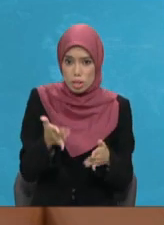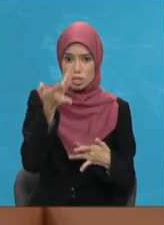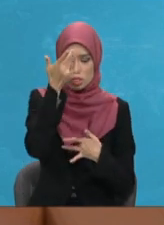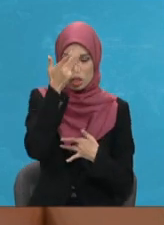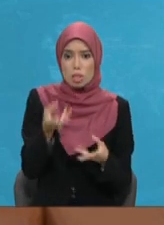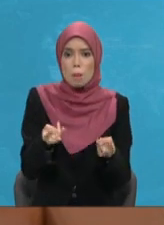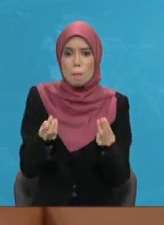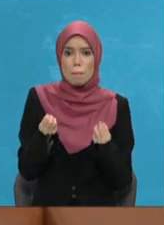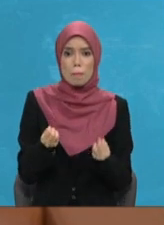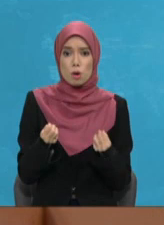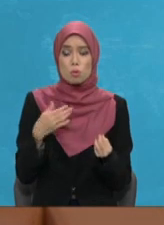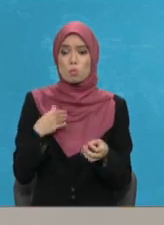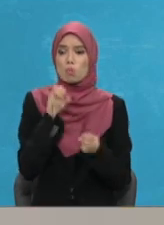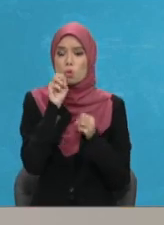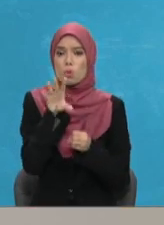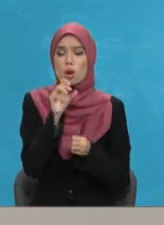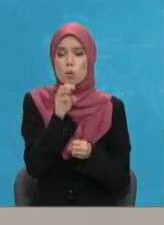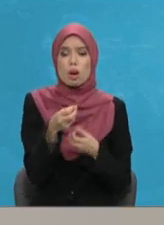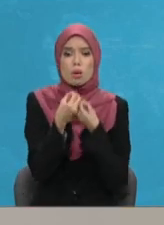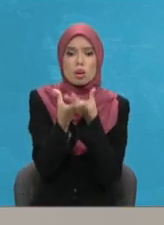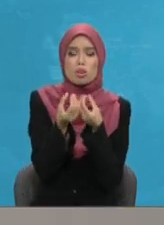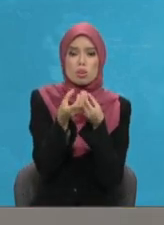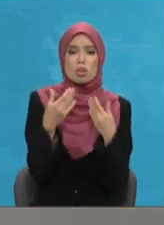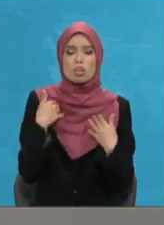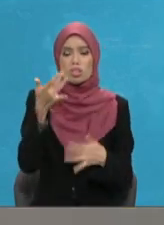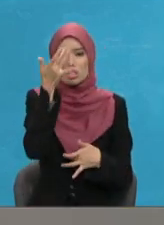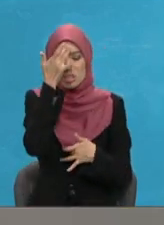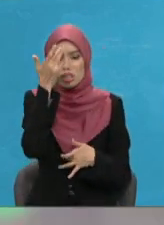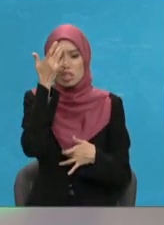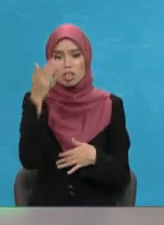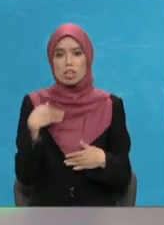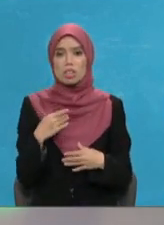kehidupan kita untuk keesokan harinya keesokan harinya cuma